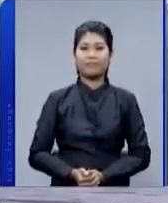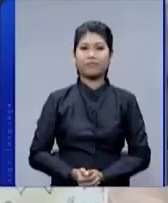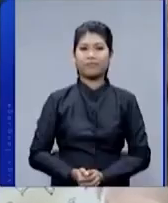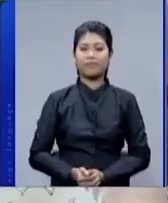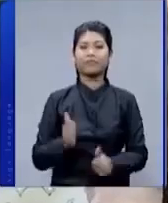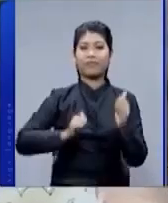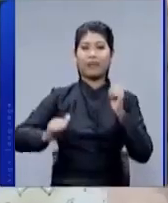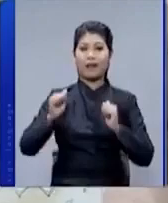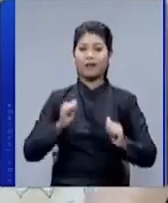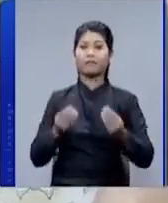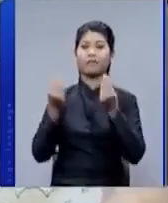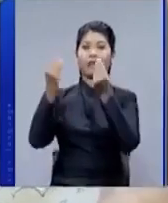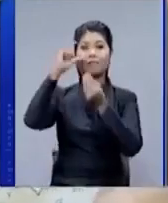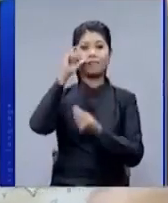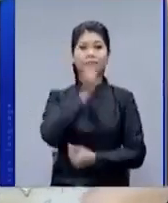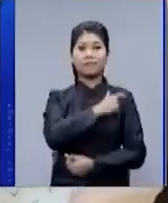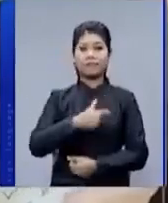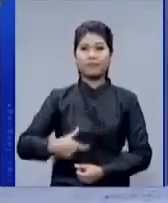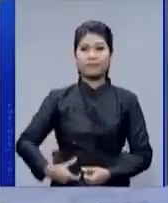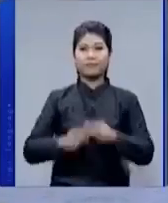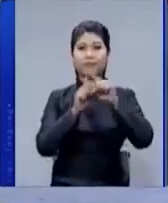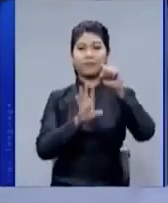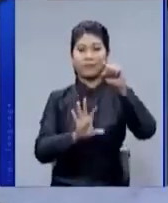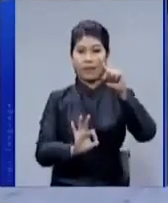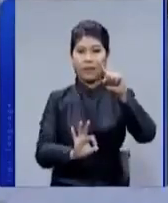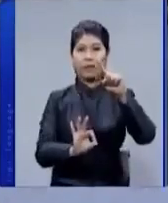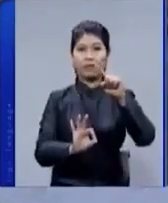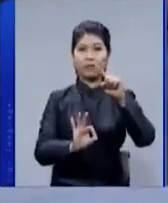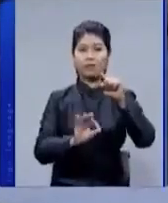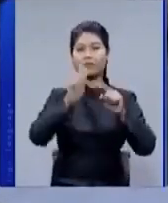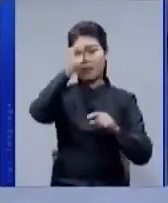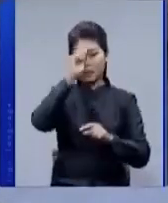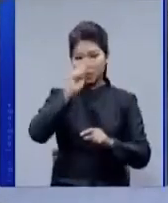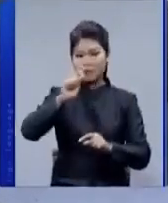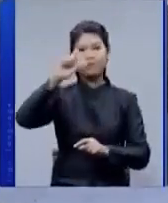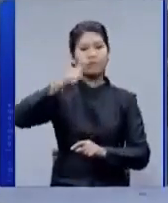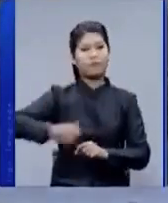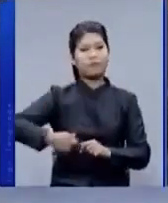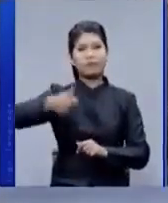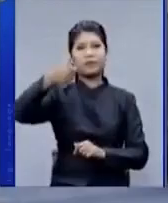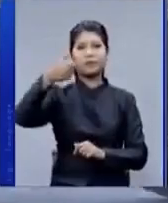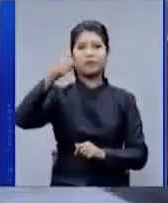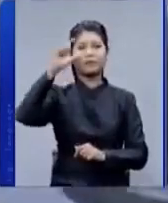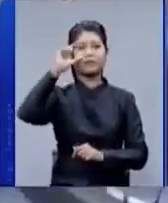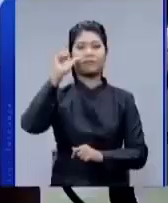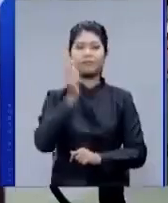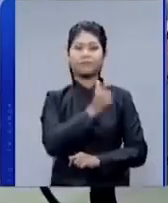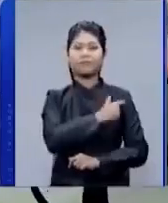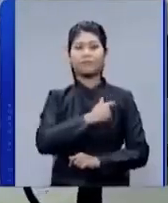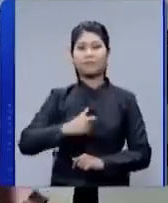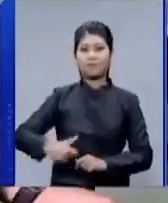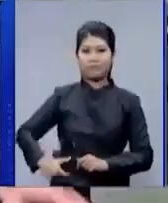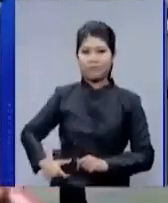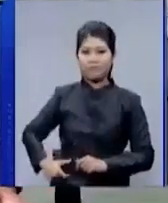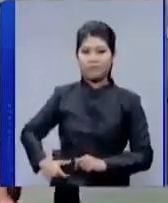ละครเทพพระเกียรติชุดใต้ร่มพระบารมีทั้งหมด9เรื่องเพื่อน้อมสำนึกในพระมหากรุณาที่คุณหาที่สุดมิได้ของพระบาทสมเด็จพระปรมินทรม